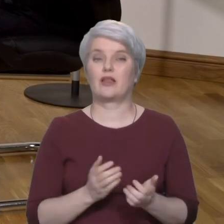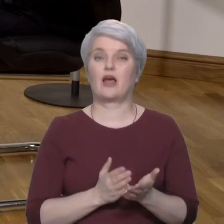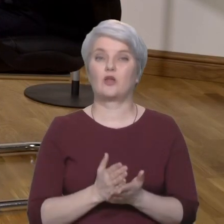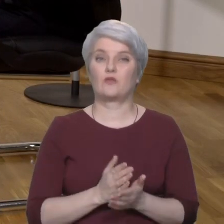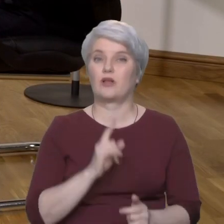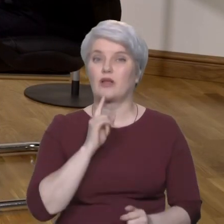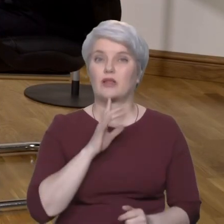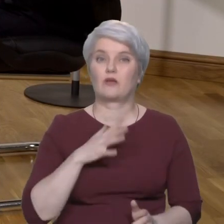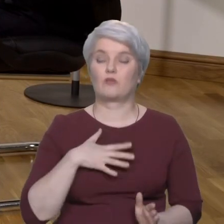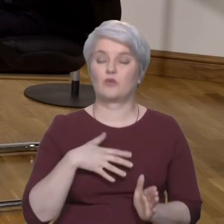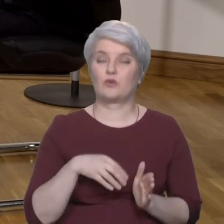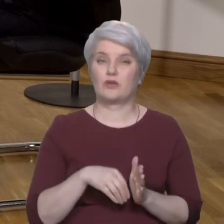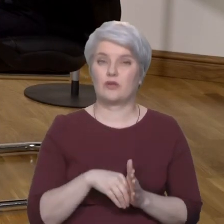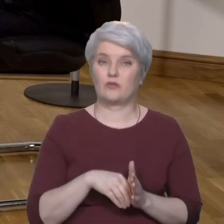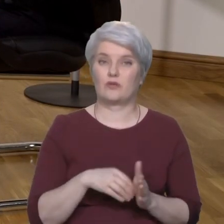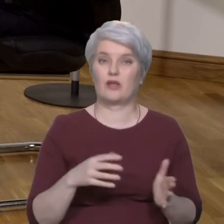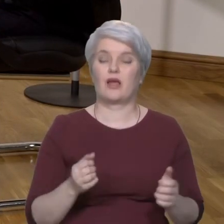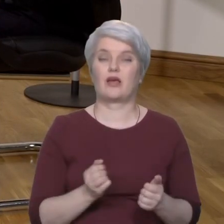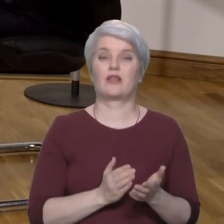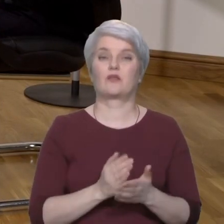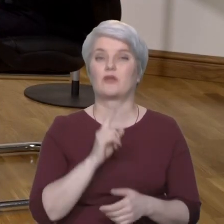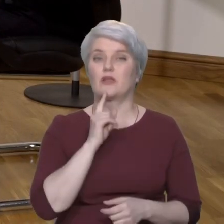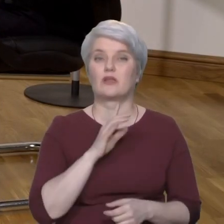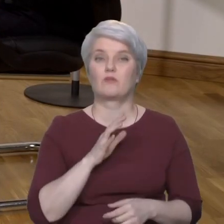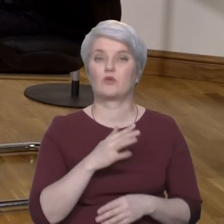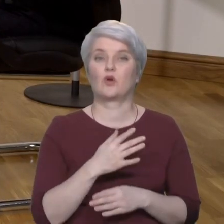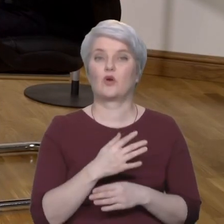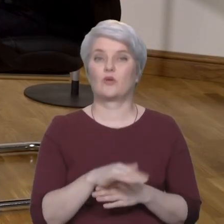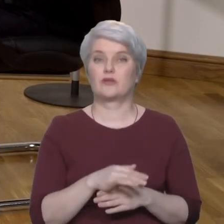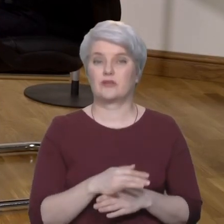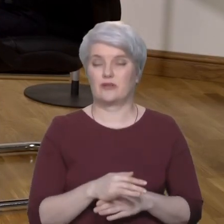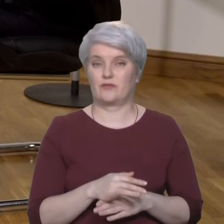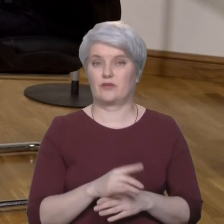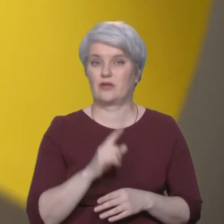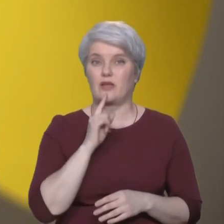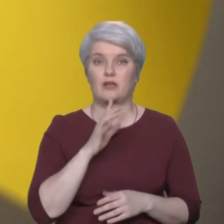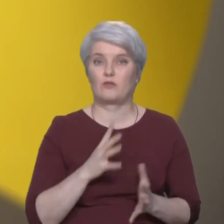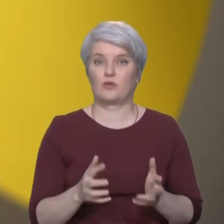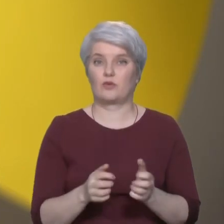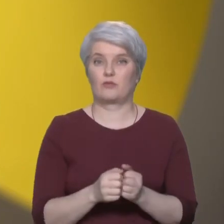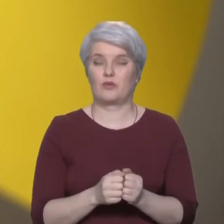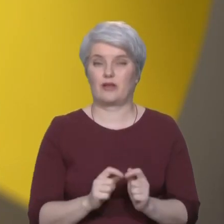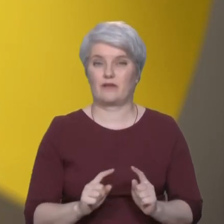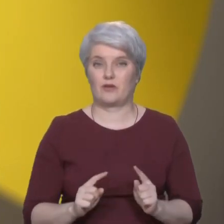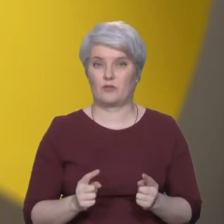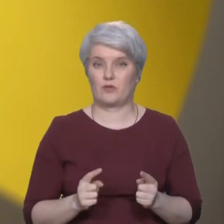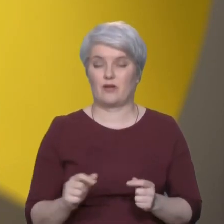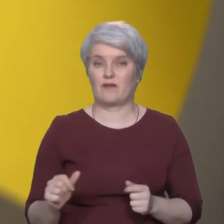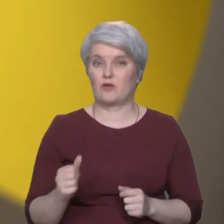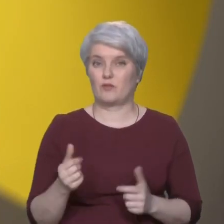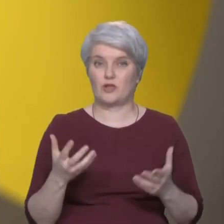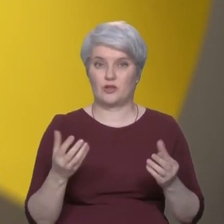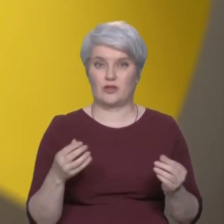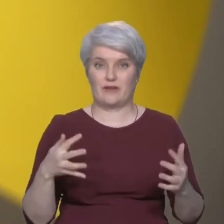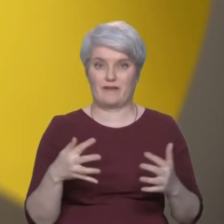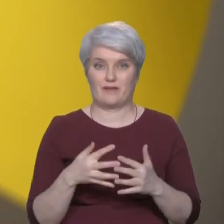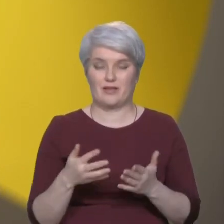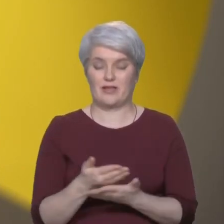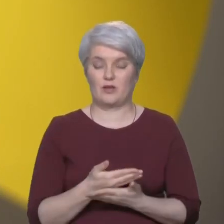гинути, що рятувальників не будуть розстрілювати, що рятувальників не будуть брати в полон. Але в перші дні війни ми зрозуміли,